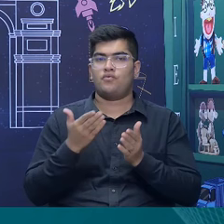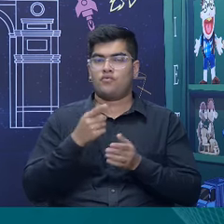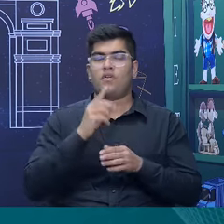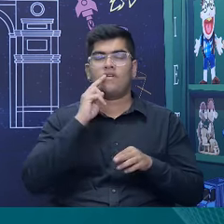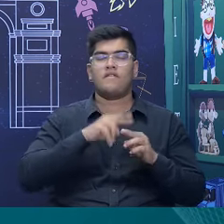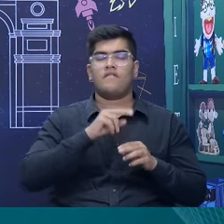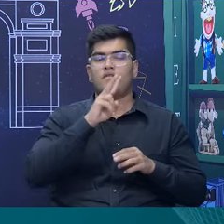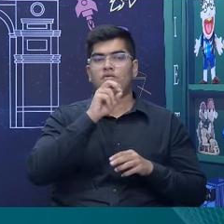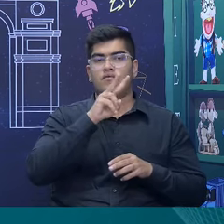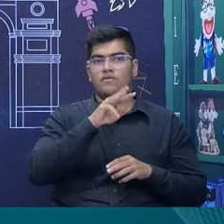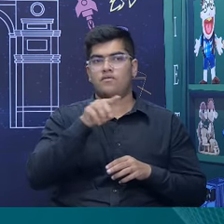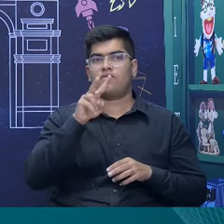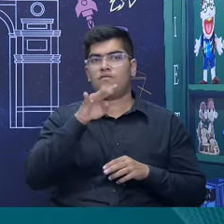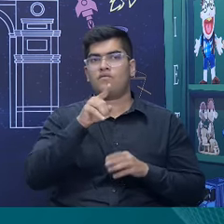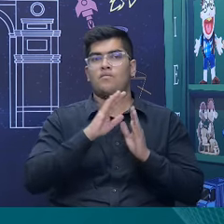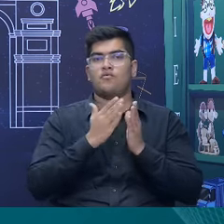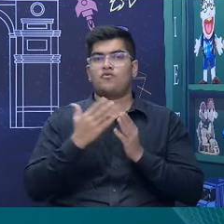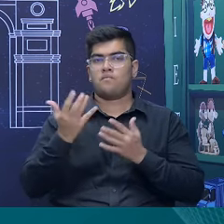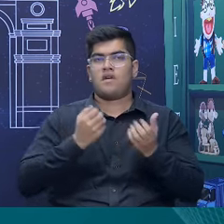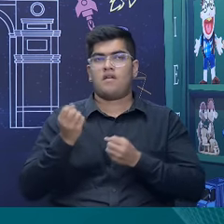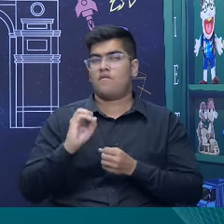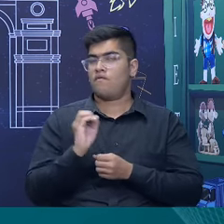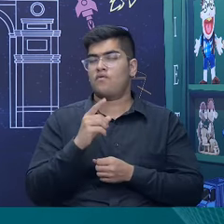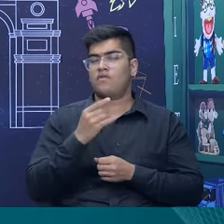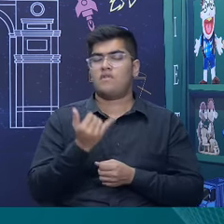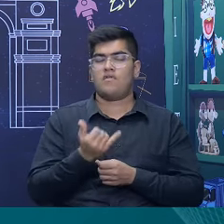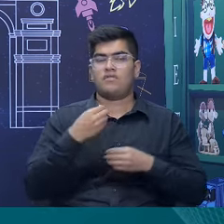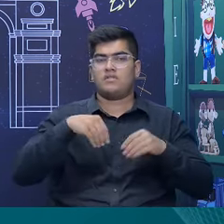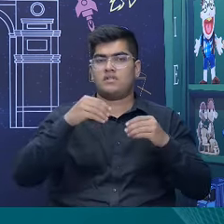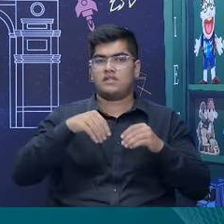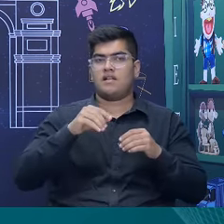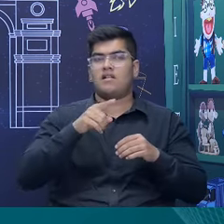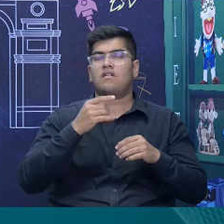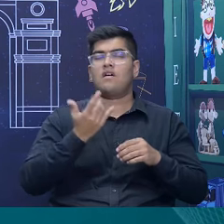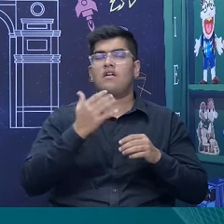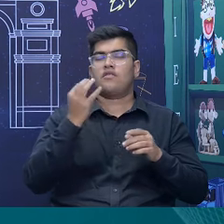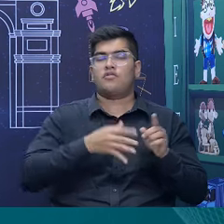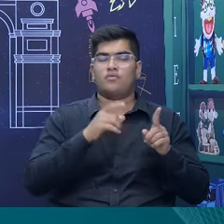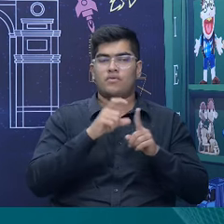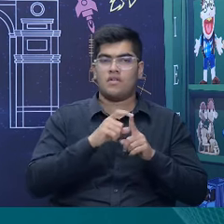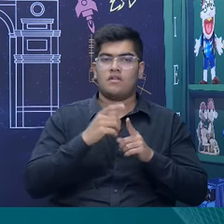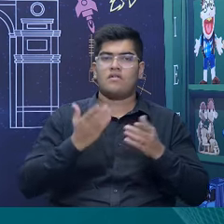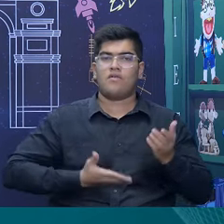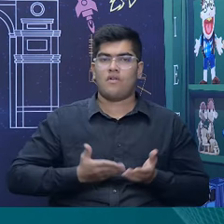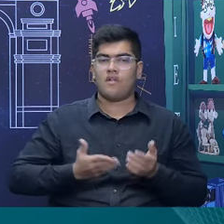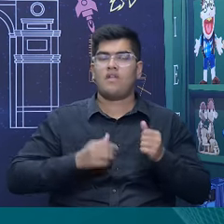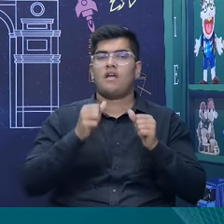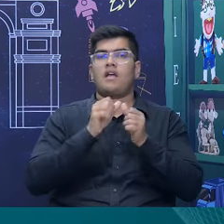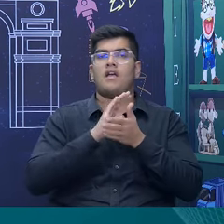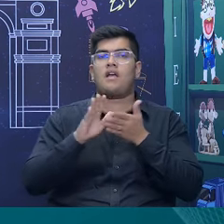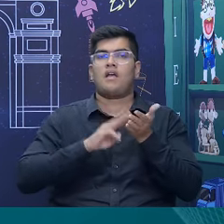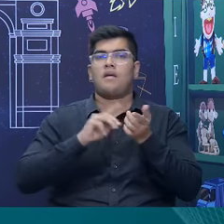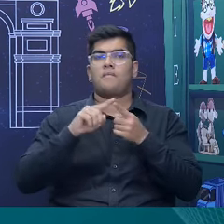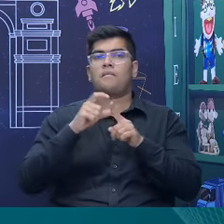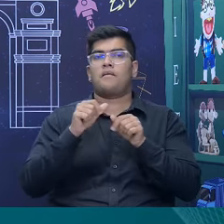2324 सत्र की किताबें अभी तक नहीं ऑर्डर की है तो हमारे सेल्स काउंटर जो नई दिल्ली कोलकाता अहमदाबाद गुवाहाटी में है आप